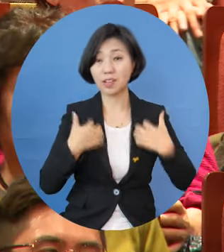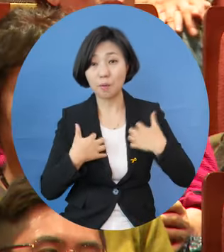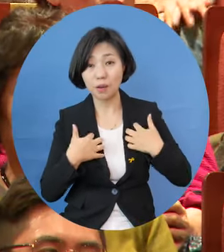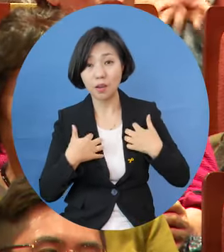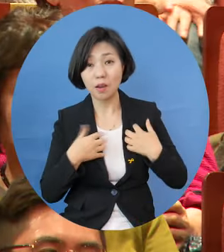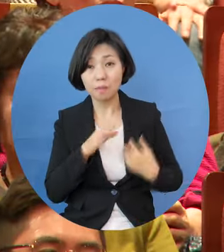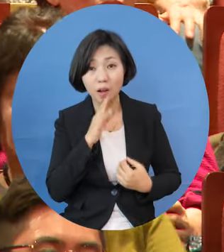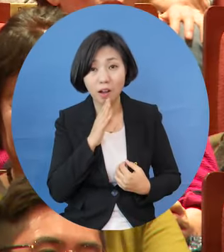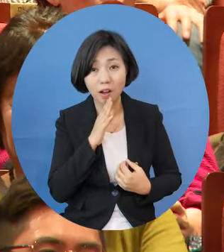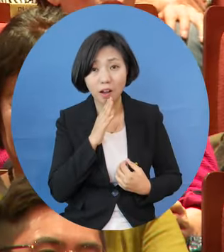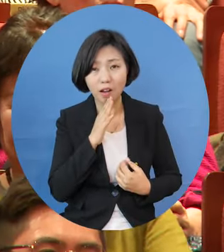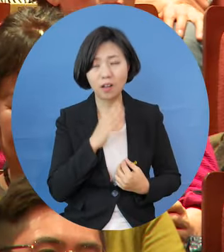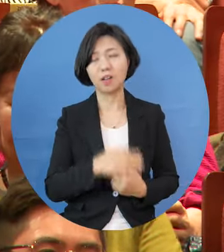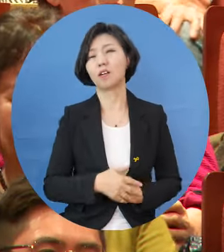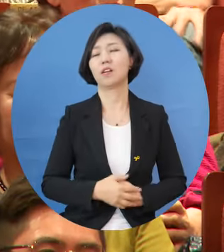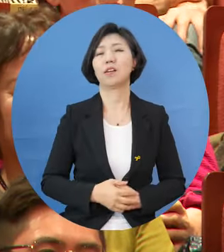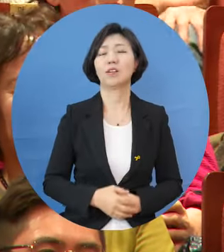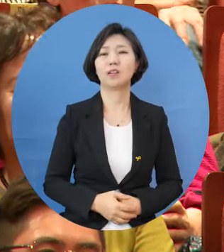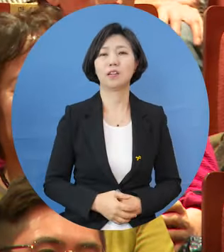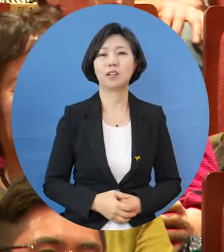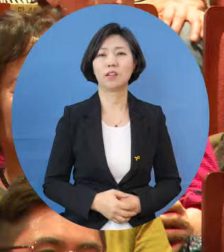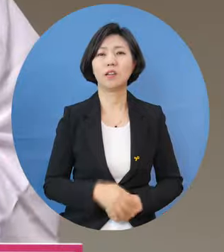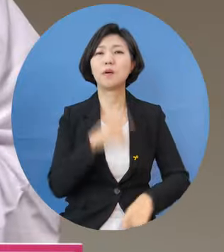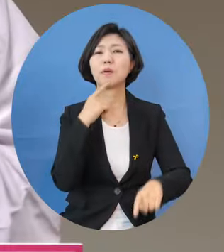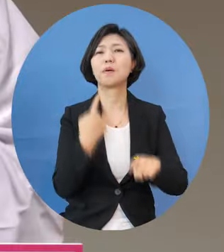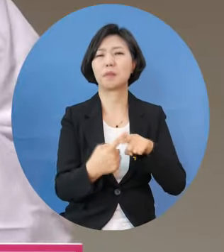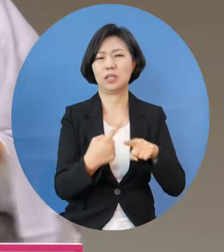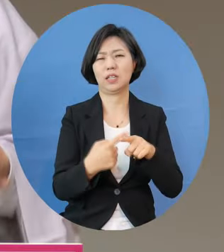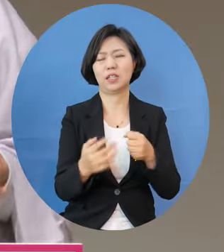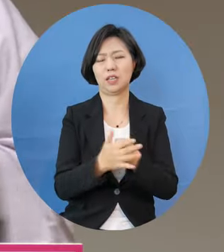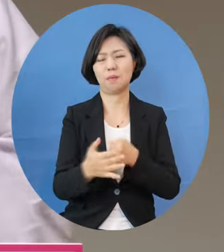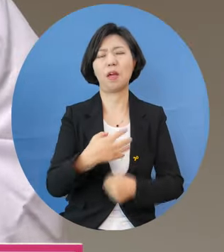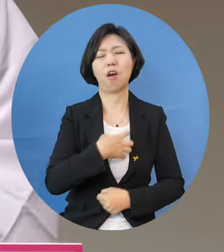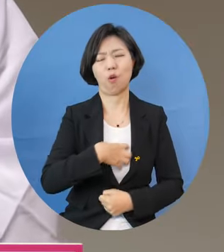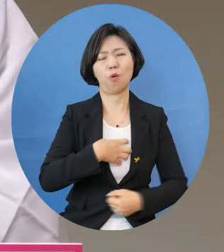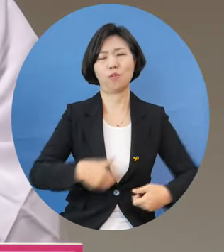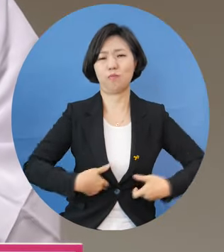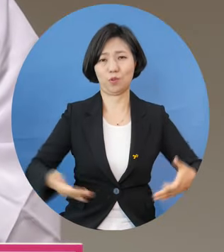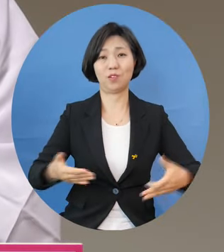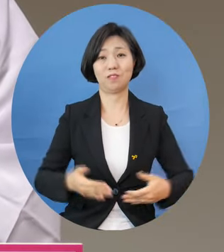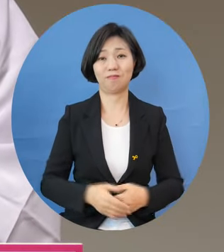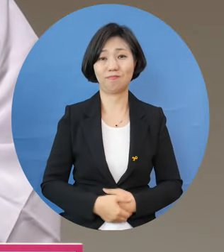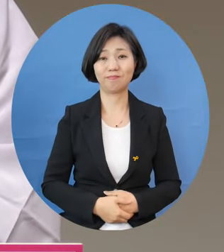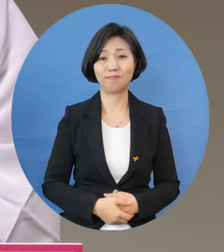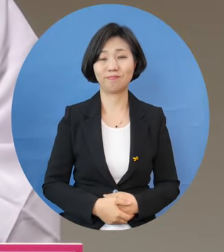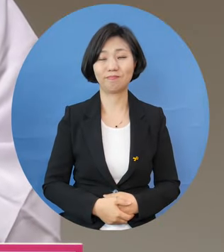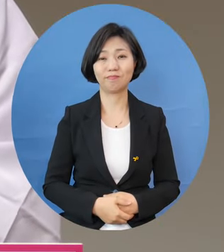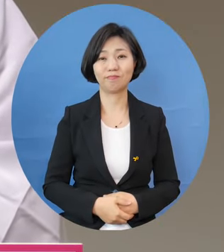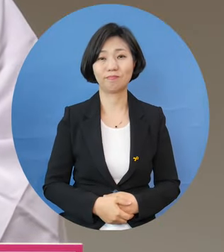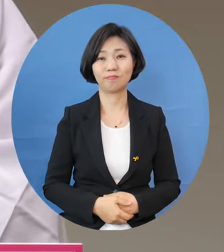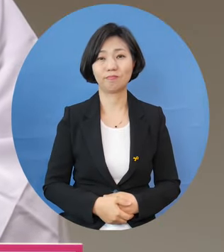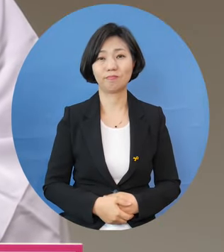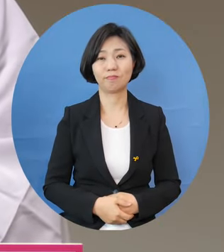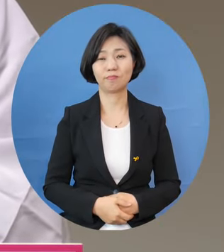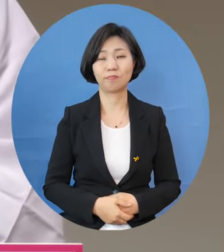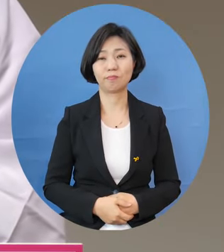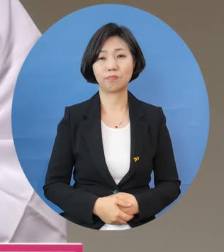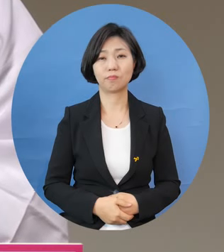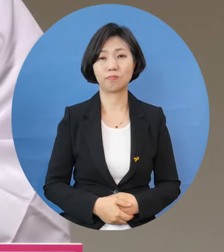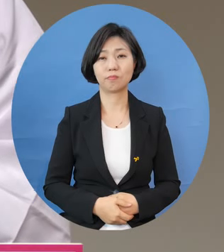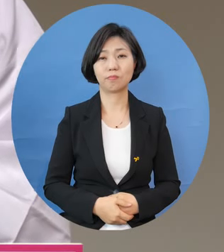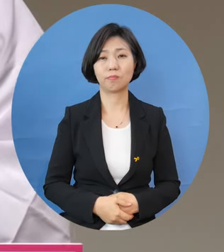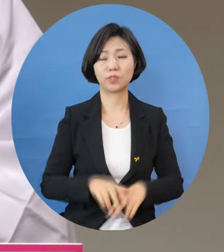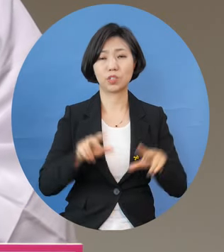재밌을까? 재밌죠. 재밌죠. 그러니까 걱정할 필요는 없다는 거예요. 그러니까 지금